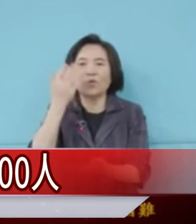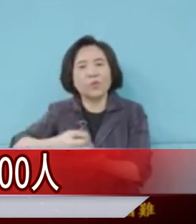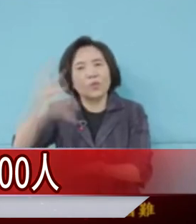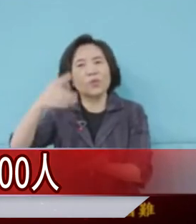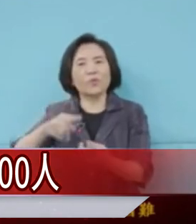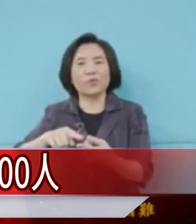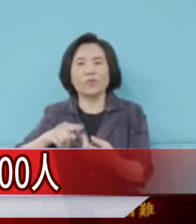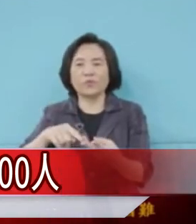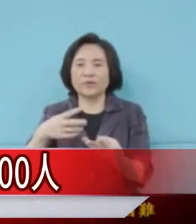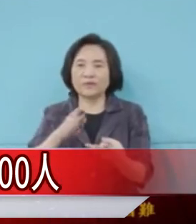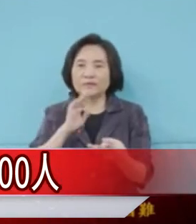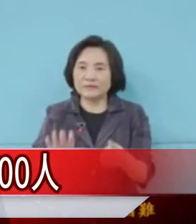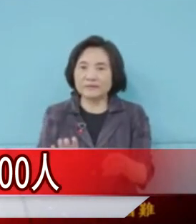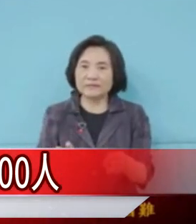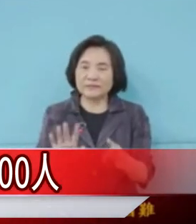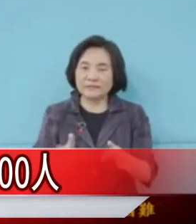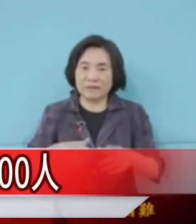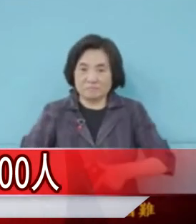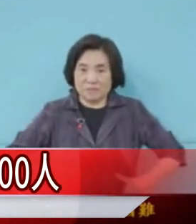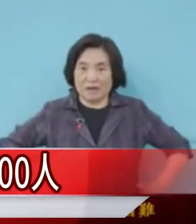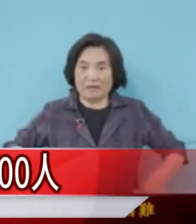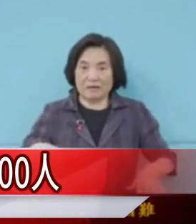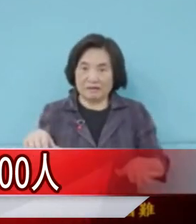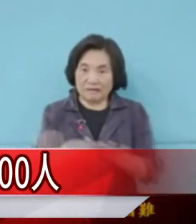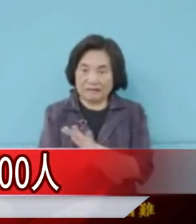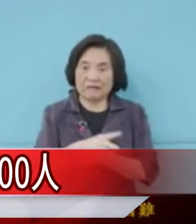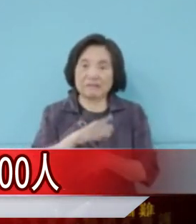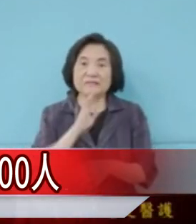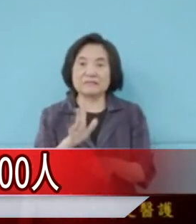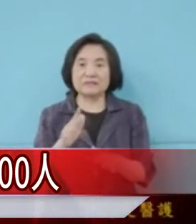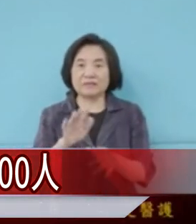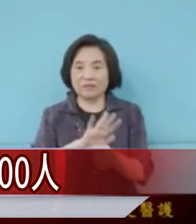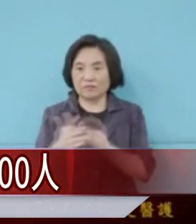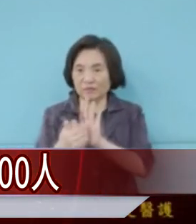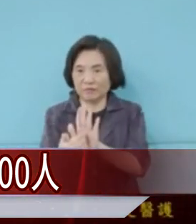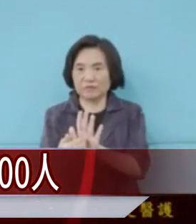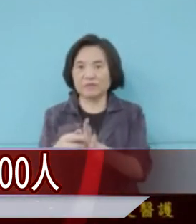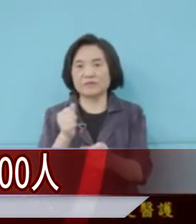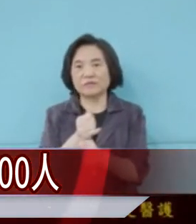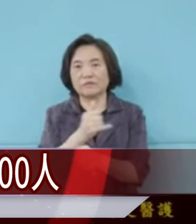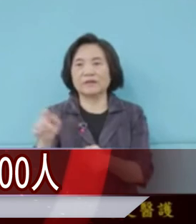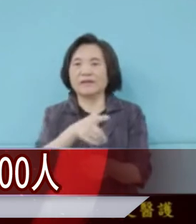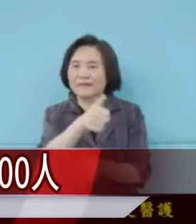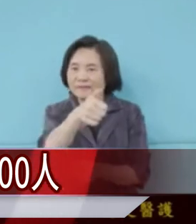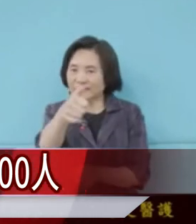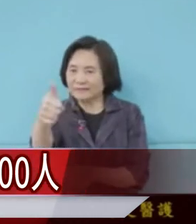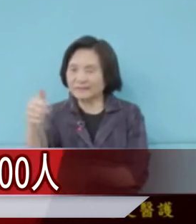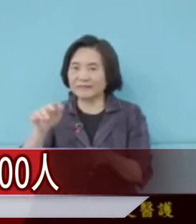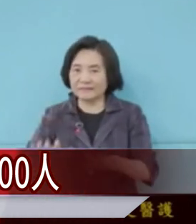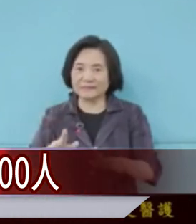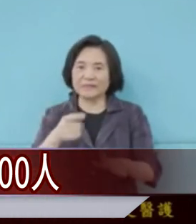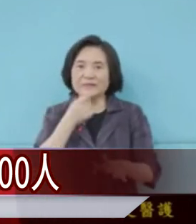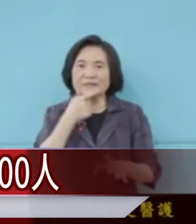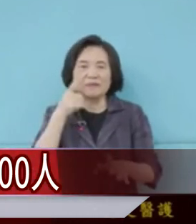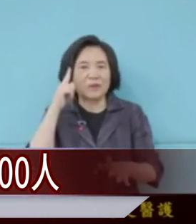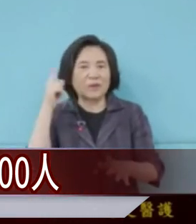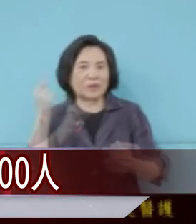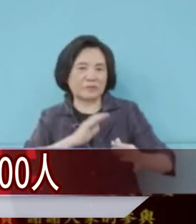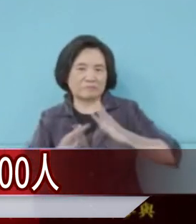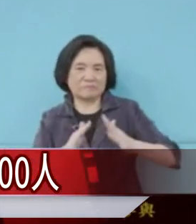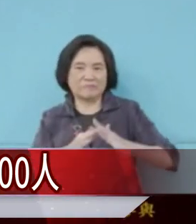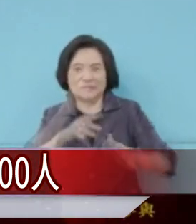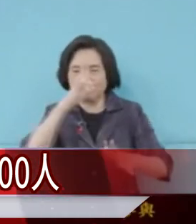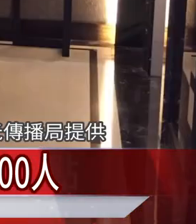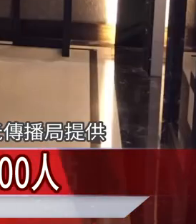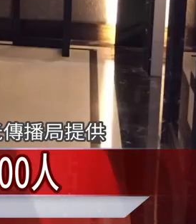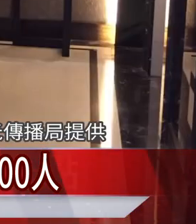有最重要的是现在更勇敢要进来做的防务人员也好，我们谢谢大家的参与，这场战役要大家一起打才